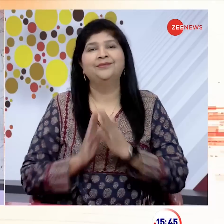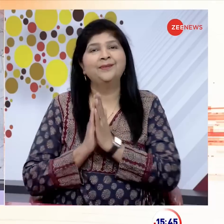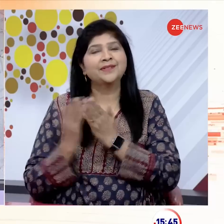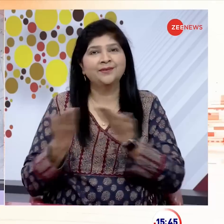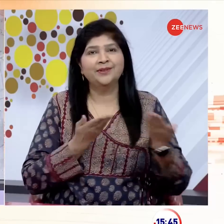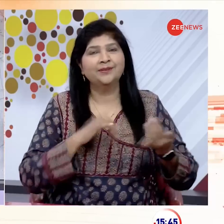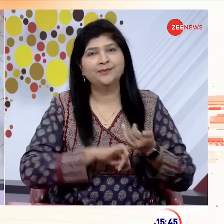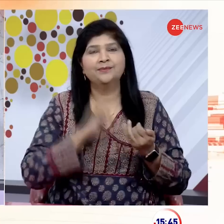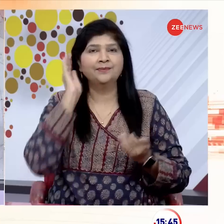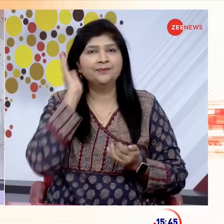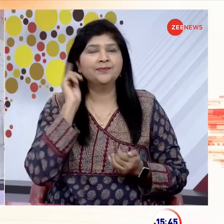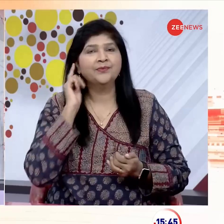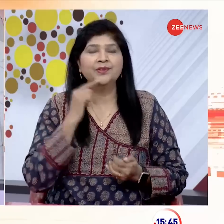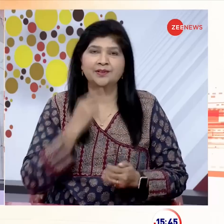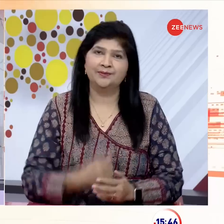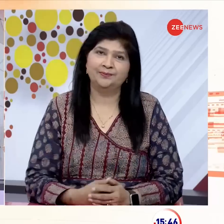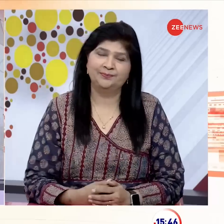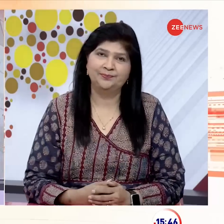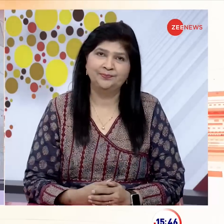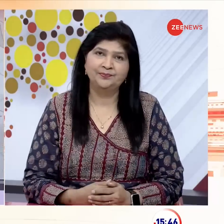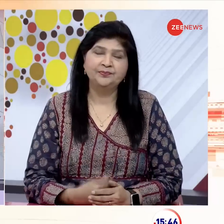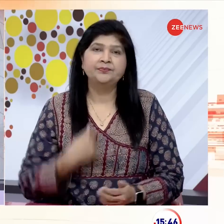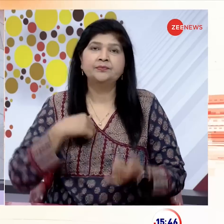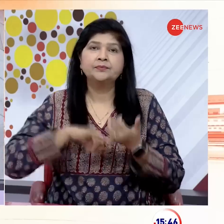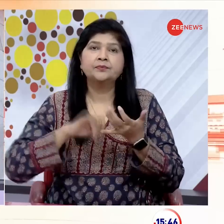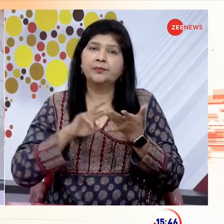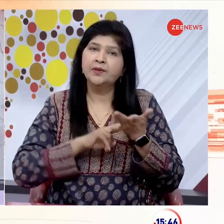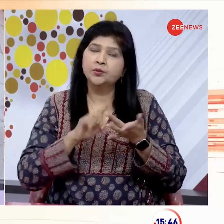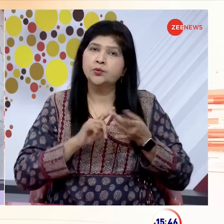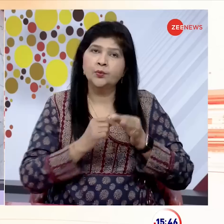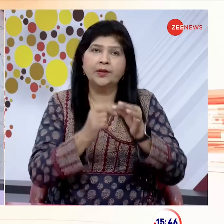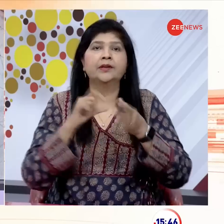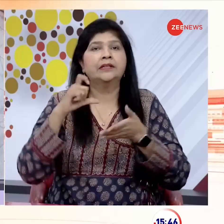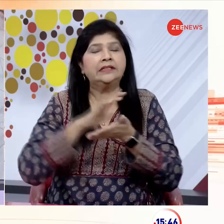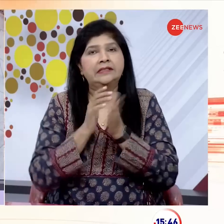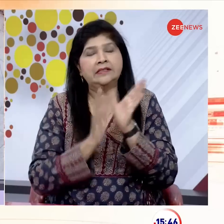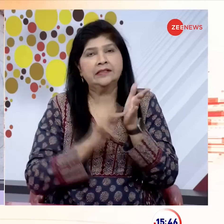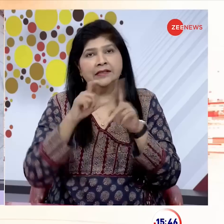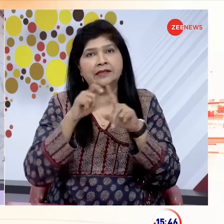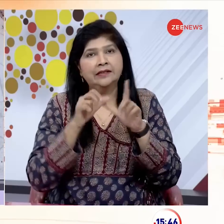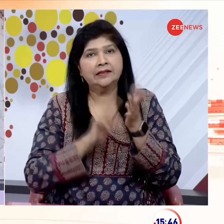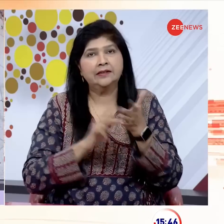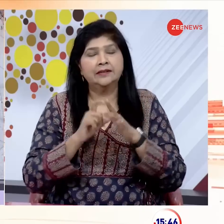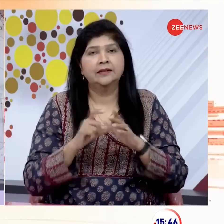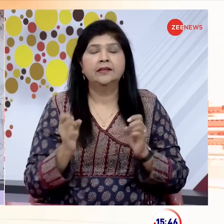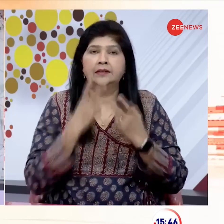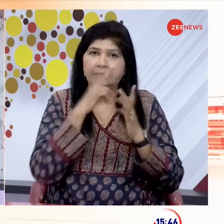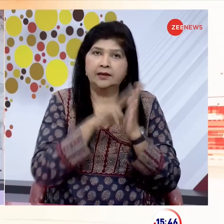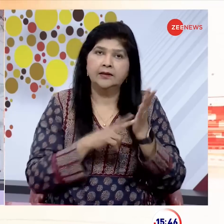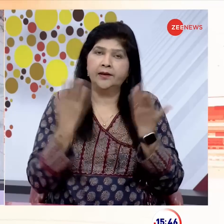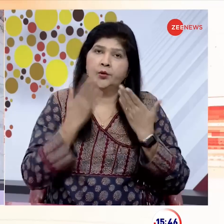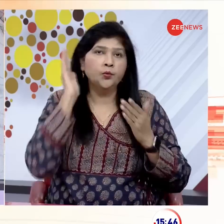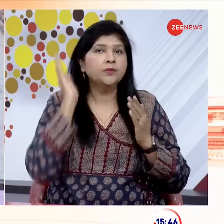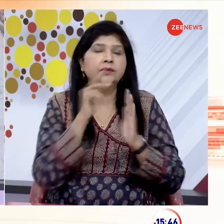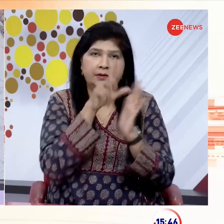नमस्कार, बधिरों के लिए समाचार में आपका स्वागत है। मैं हूं चंदन सिंह, हमारे साथ हैं सोनिया जी। करते हैं खबरों